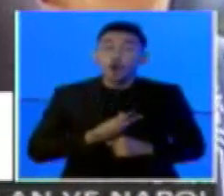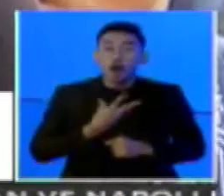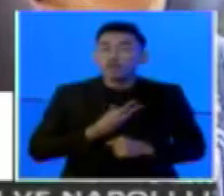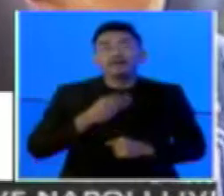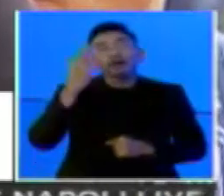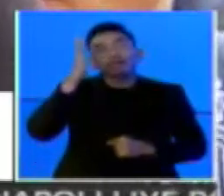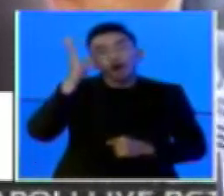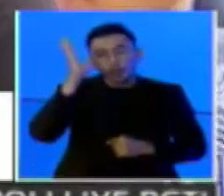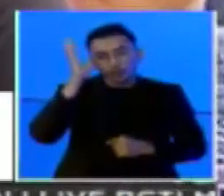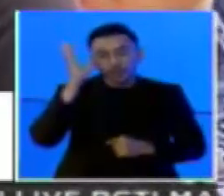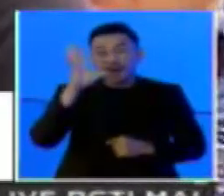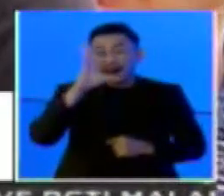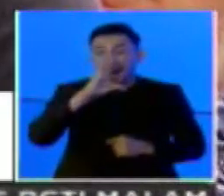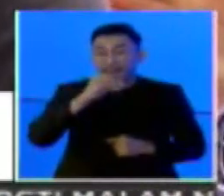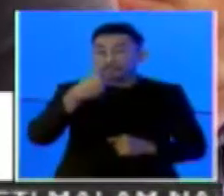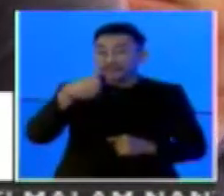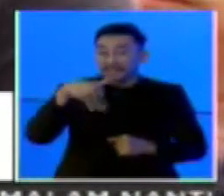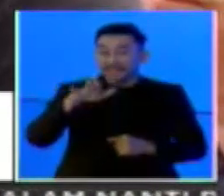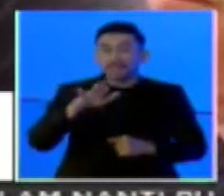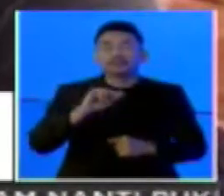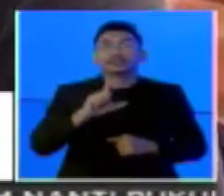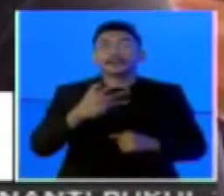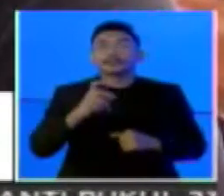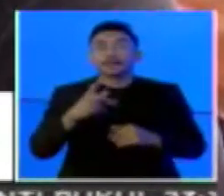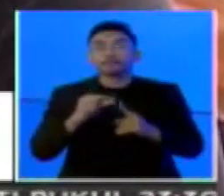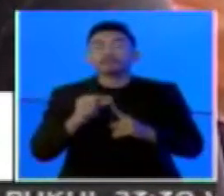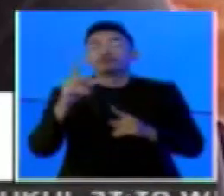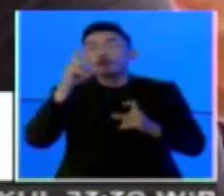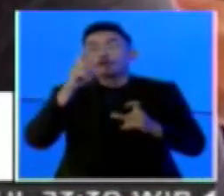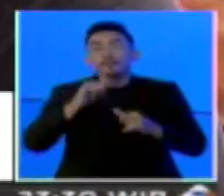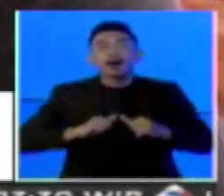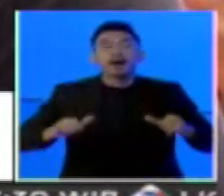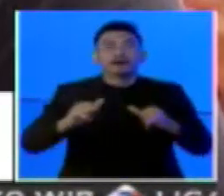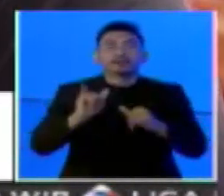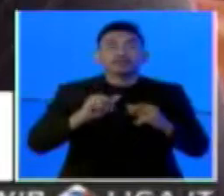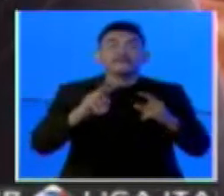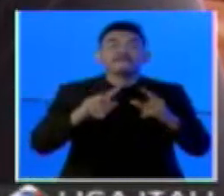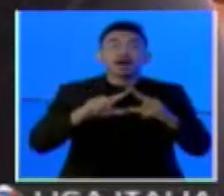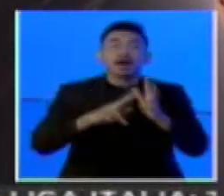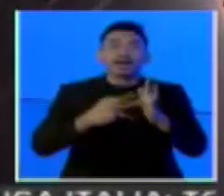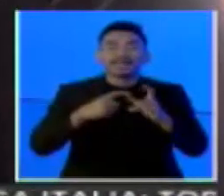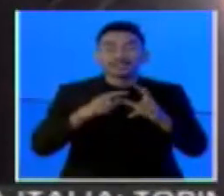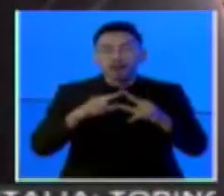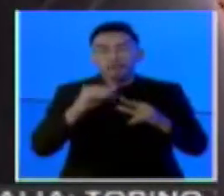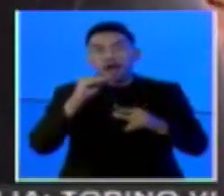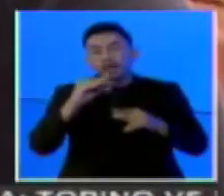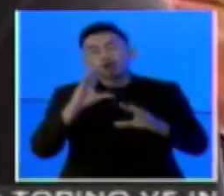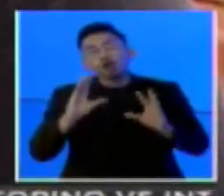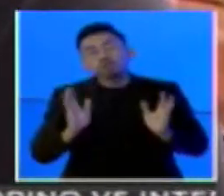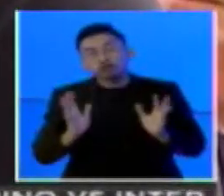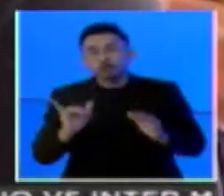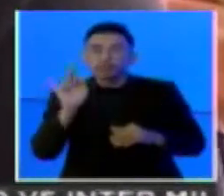foto bareng Vanessa kan. Terus paginya katanya masih ngobrol sama istrinya, masih minum obat. Sorry.